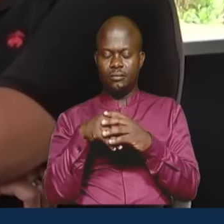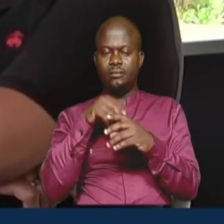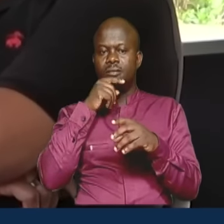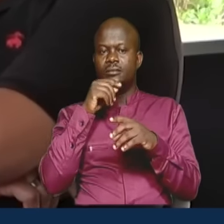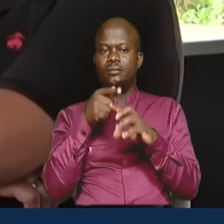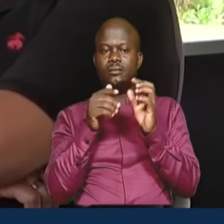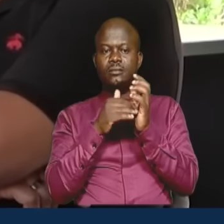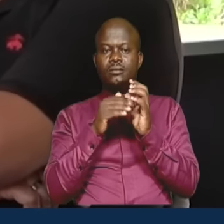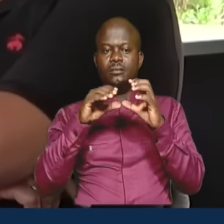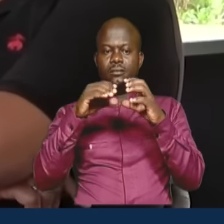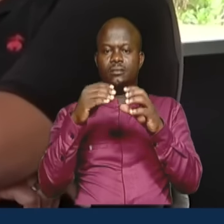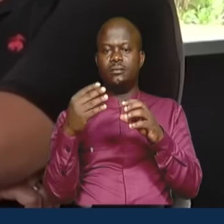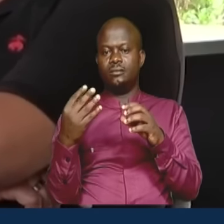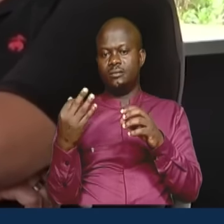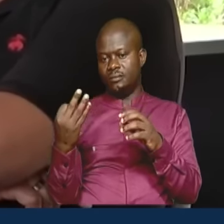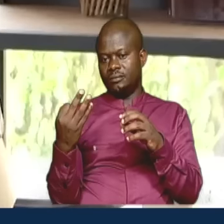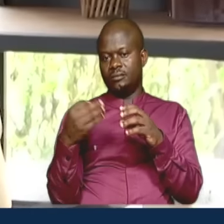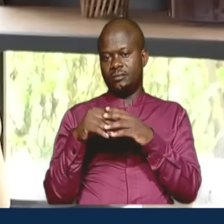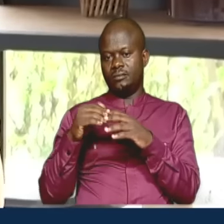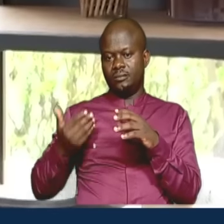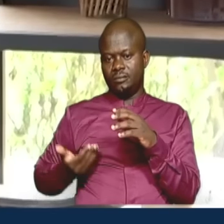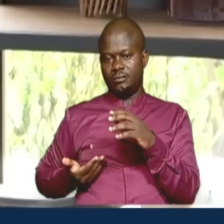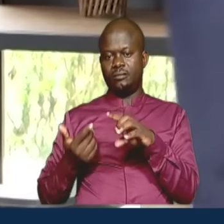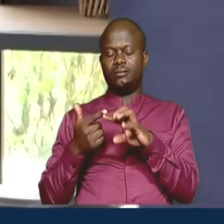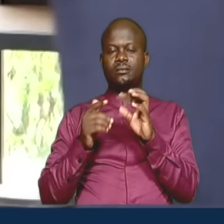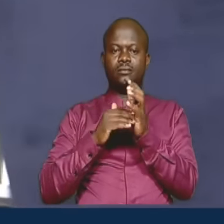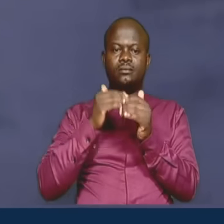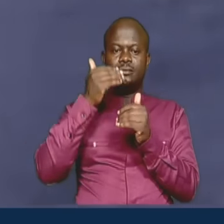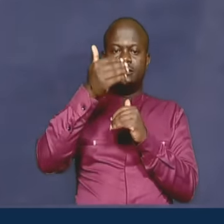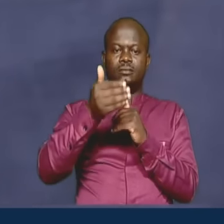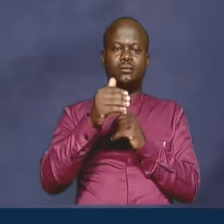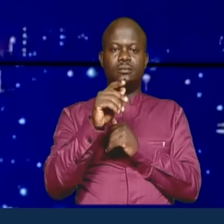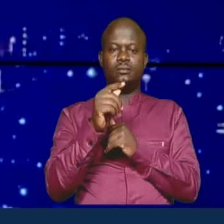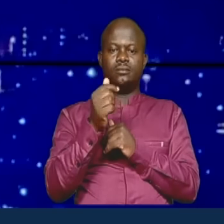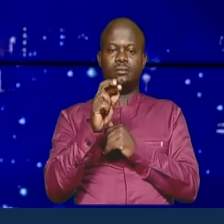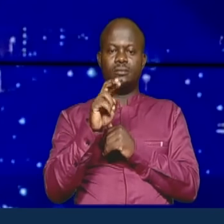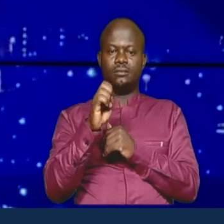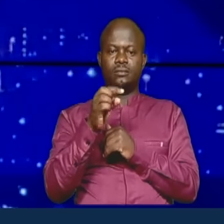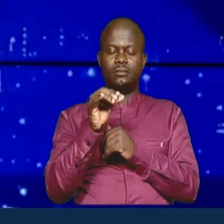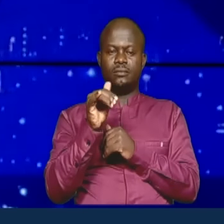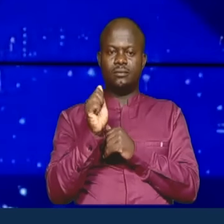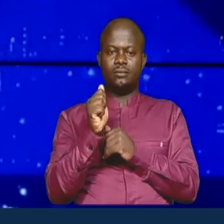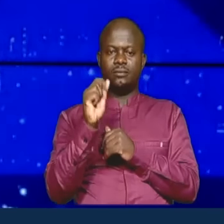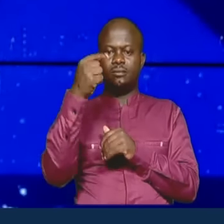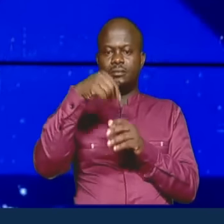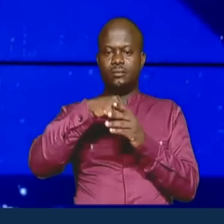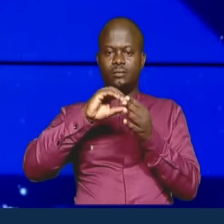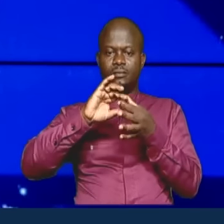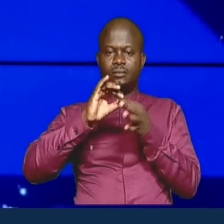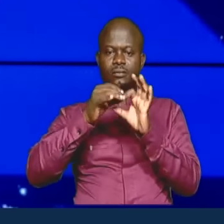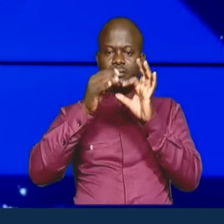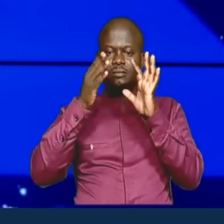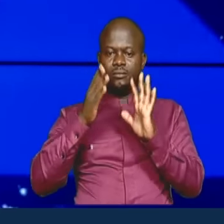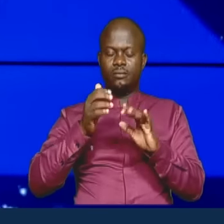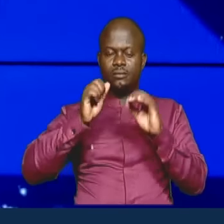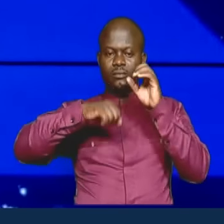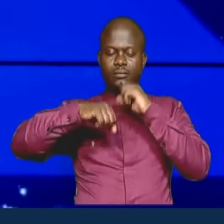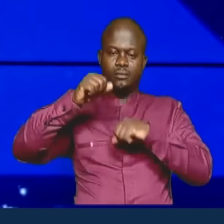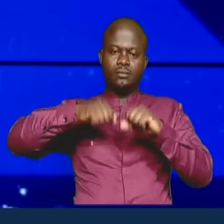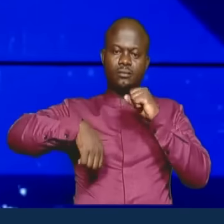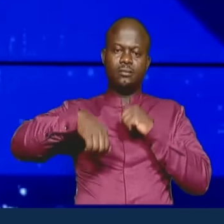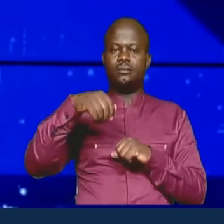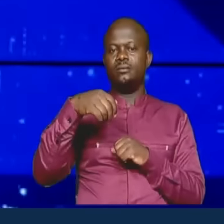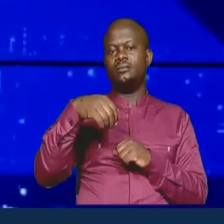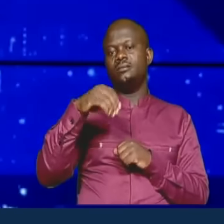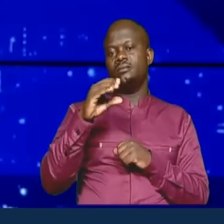ndetse n'ibyiciro bitatu mu bagore hanyuma yitwa Karegeya Fabrice uyu rero numwe mufatanya bikorwa abiririrushanwa rya